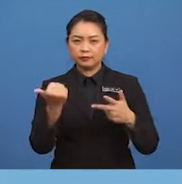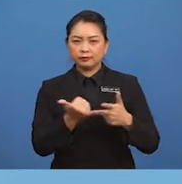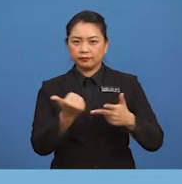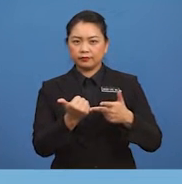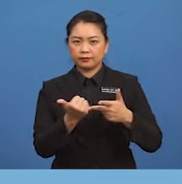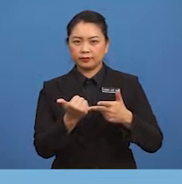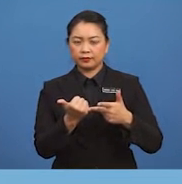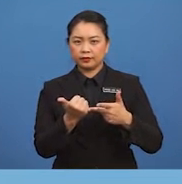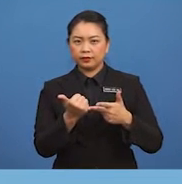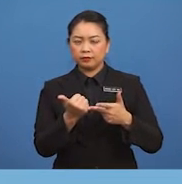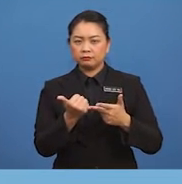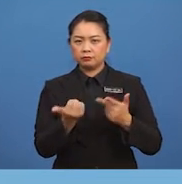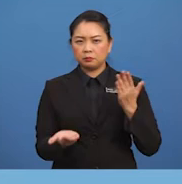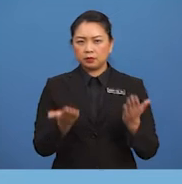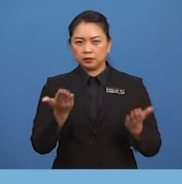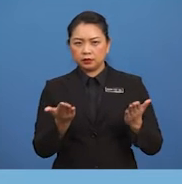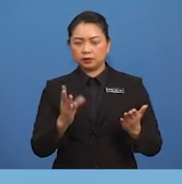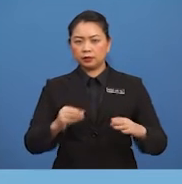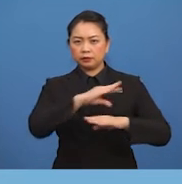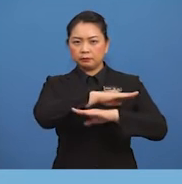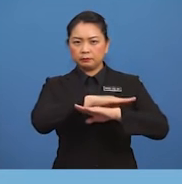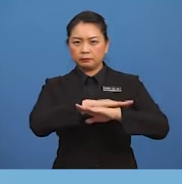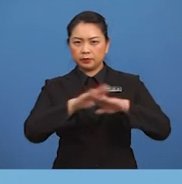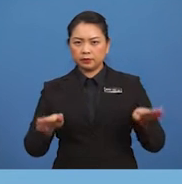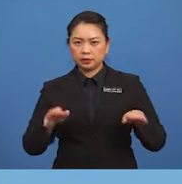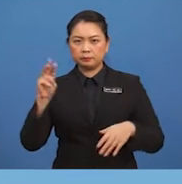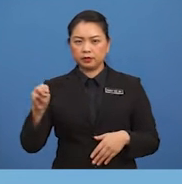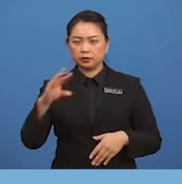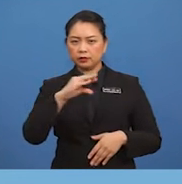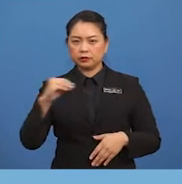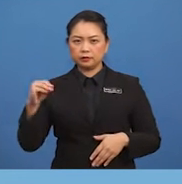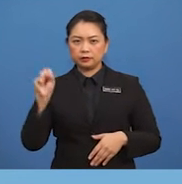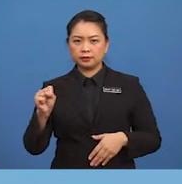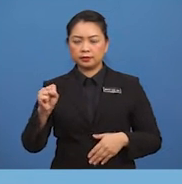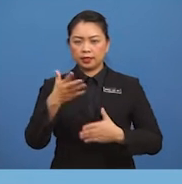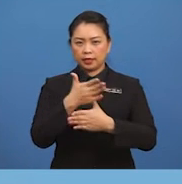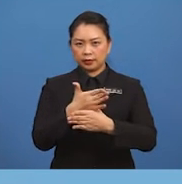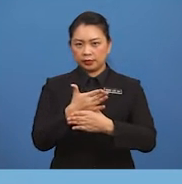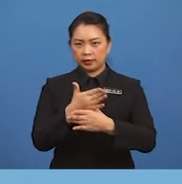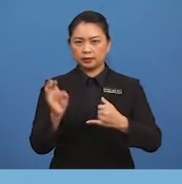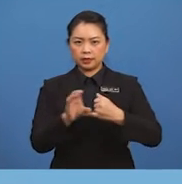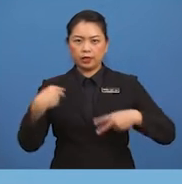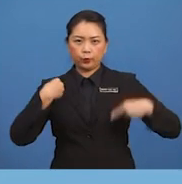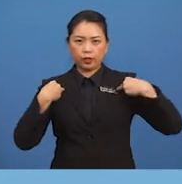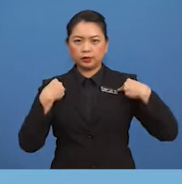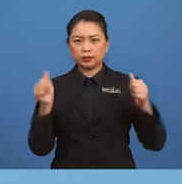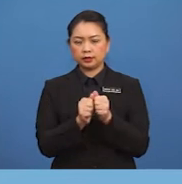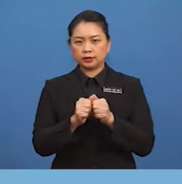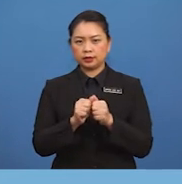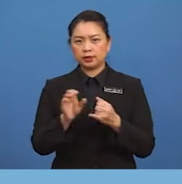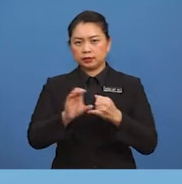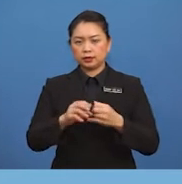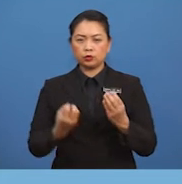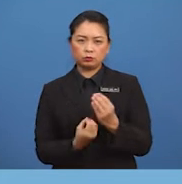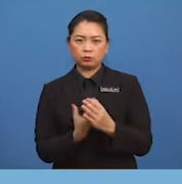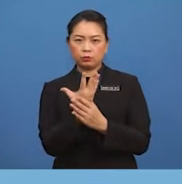Yang ketiga, membanding dan membezakan mitosis dan sitokinesis antara sel haiwan